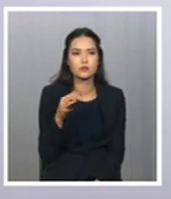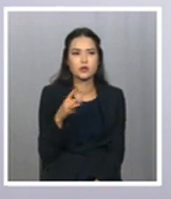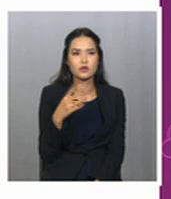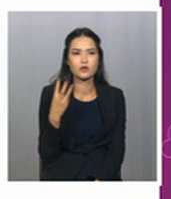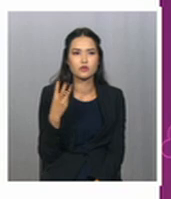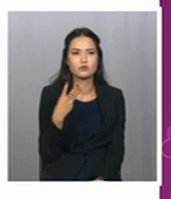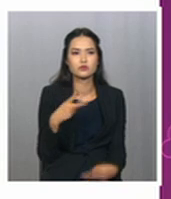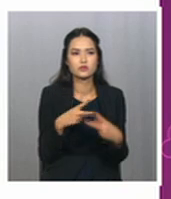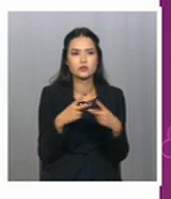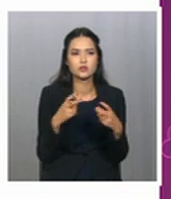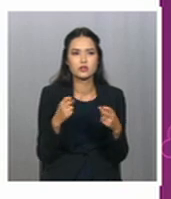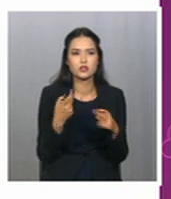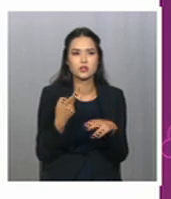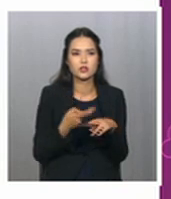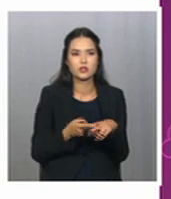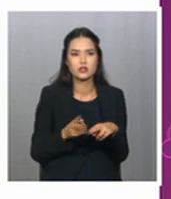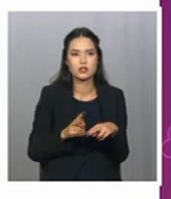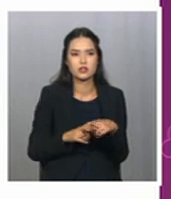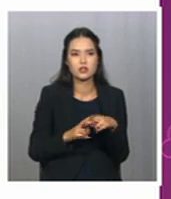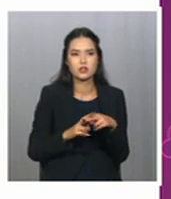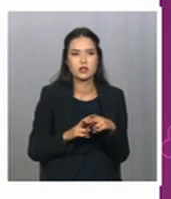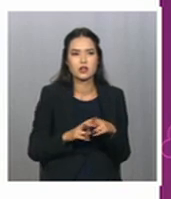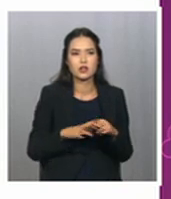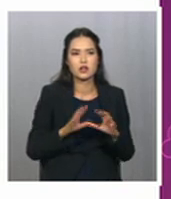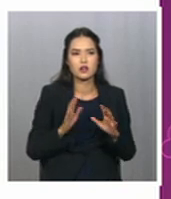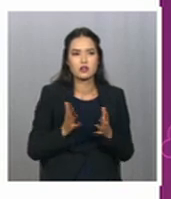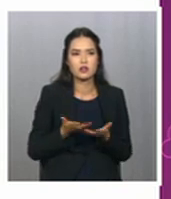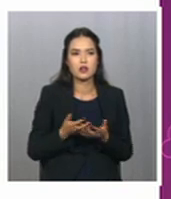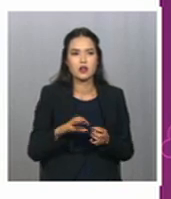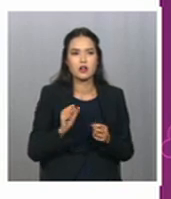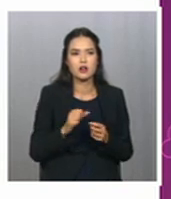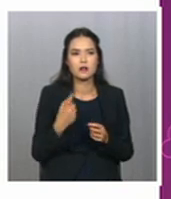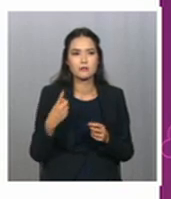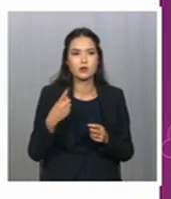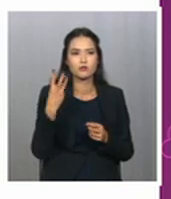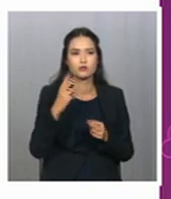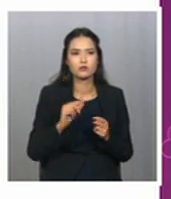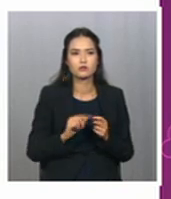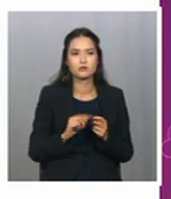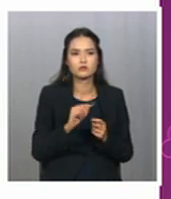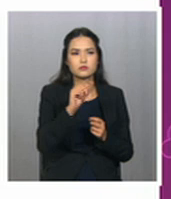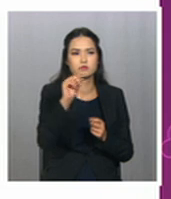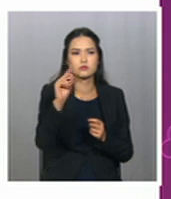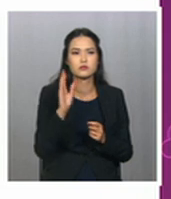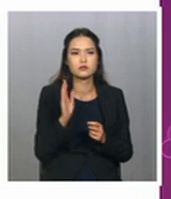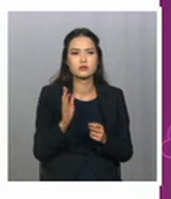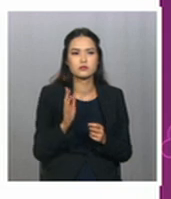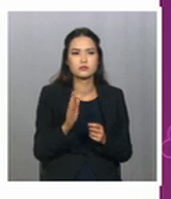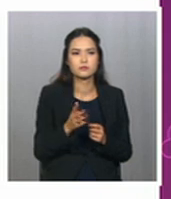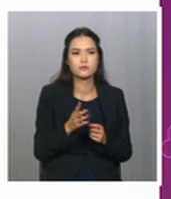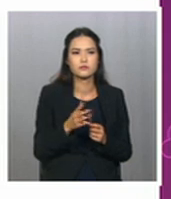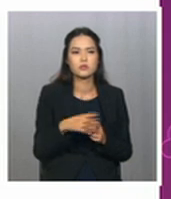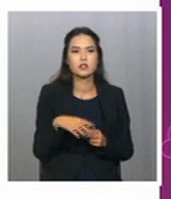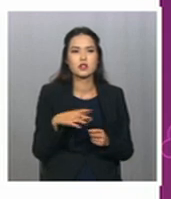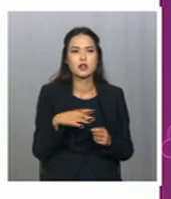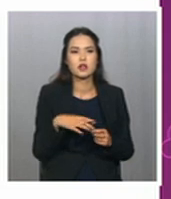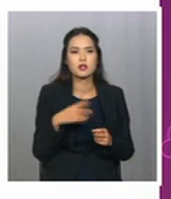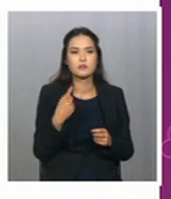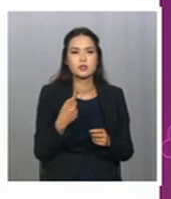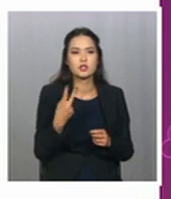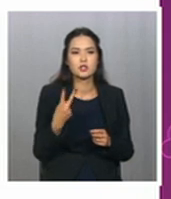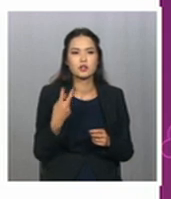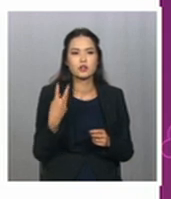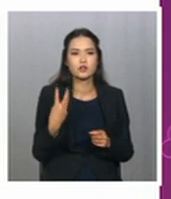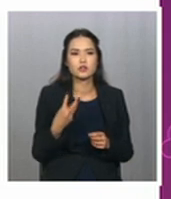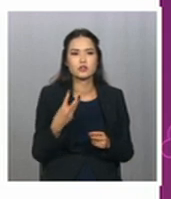керек. Сондағы пайда болған мынау А нүктесі бұл координатасы 1, 2, 3 болатын А